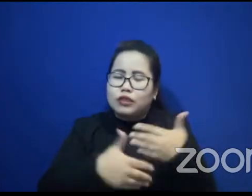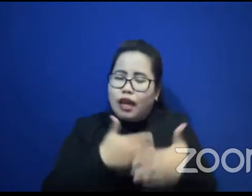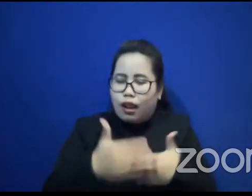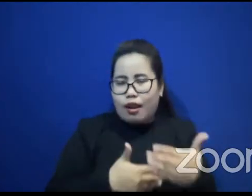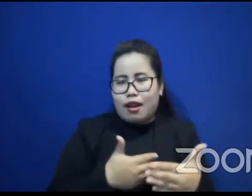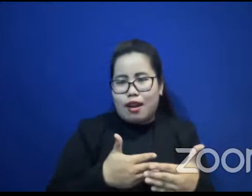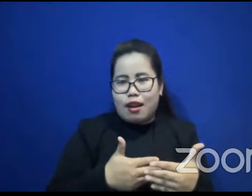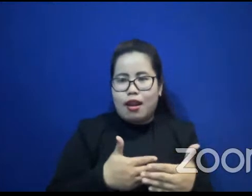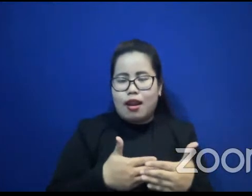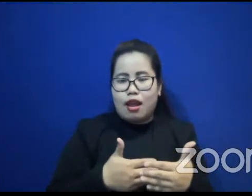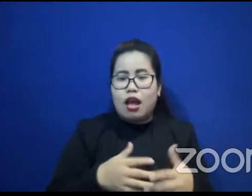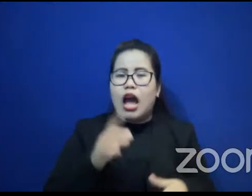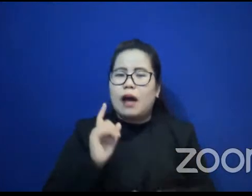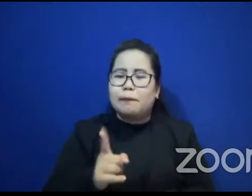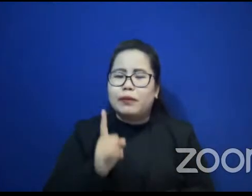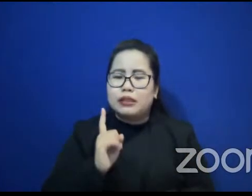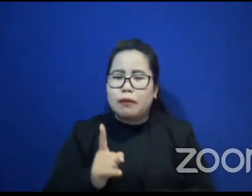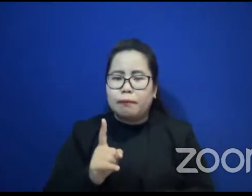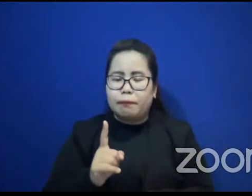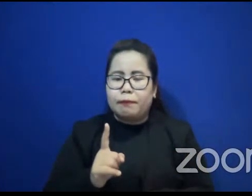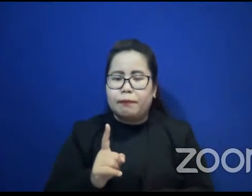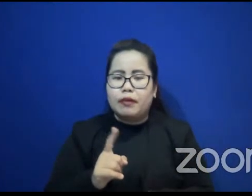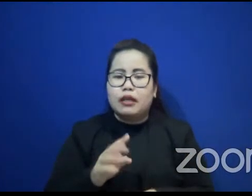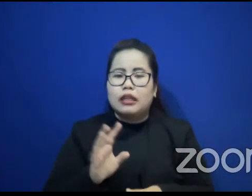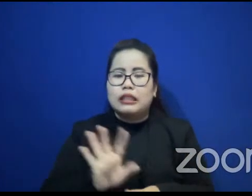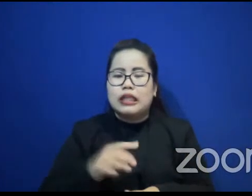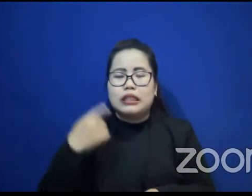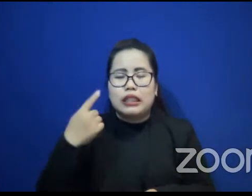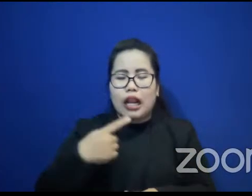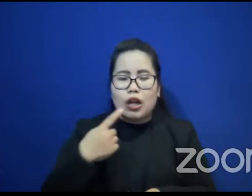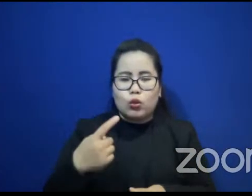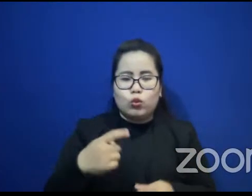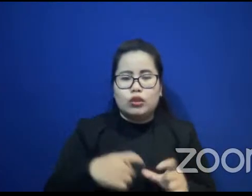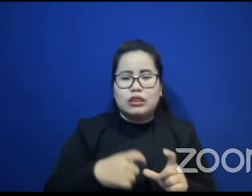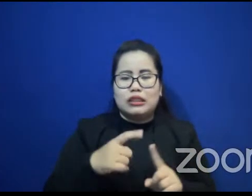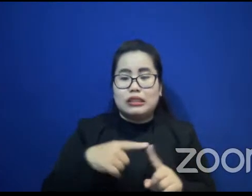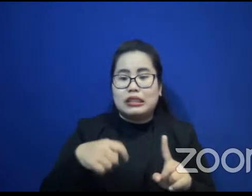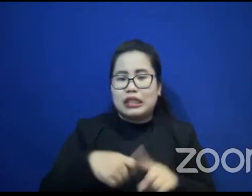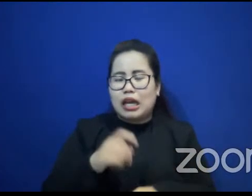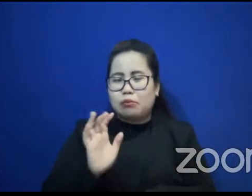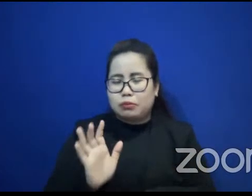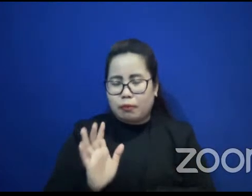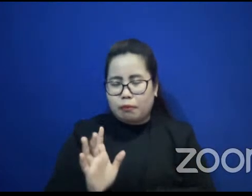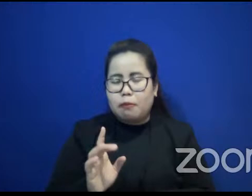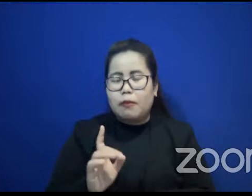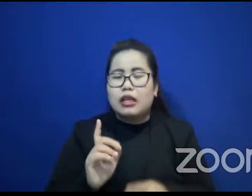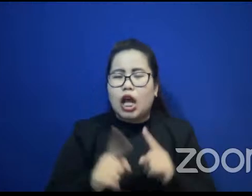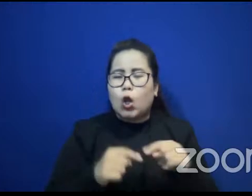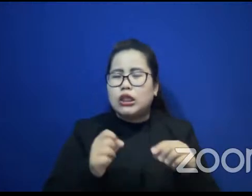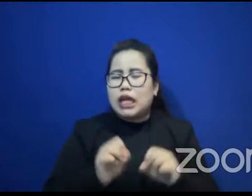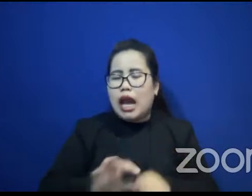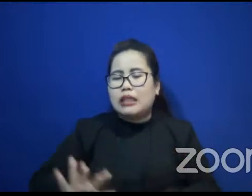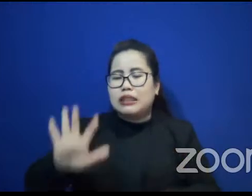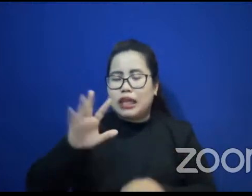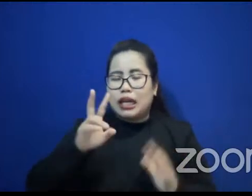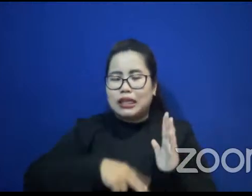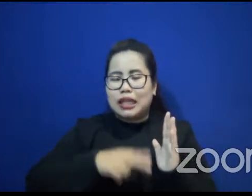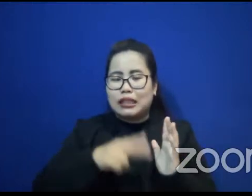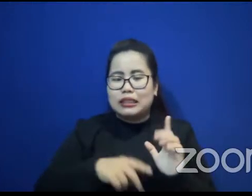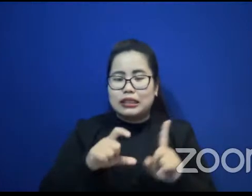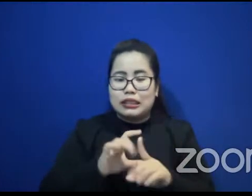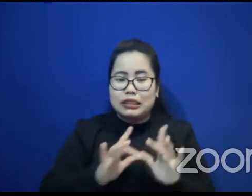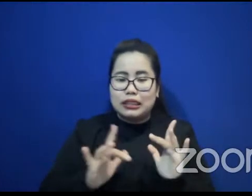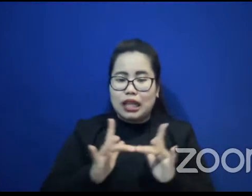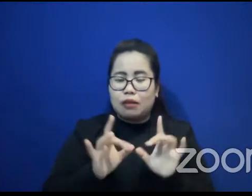gitu ya Kenapa memang tidak terlalu strict juga mungkin kita lihat memang dia ini mungkin digital literasinya juga